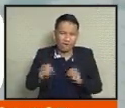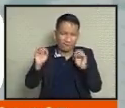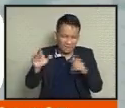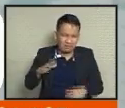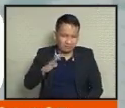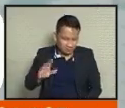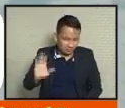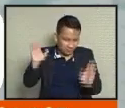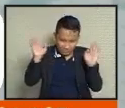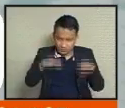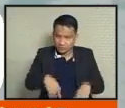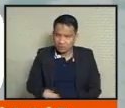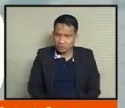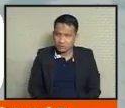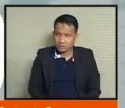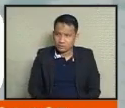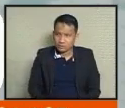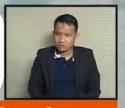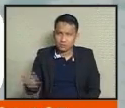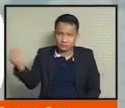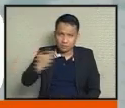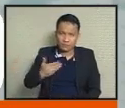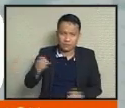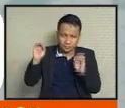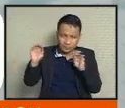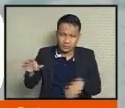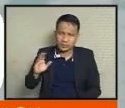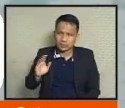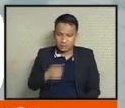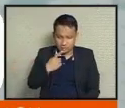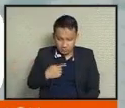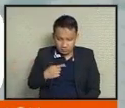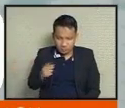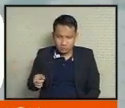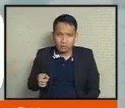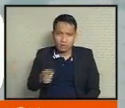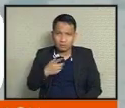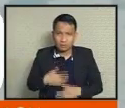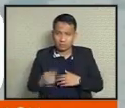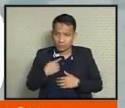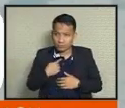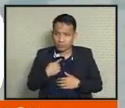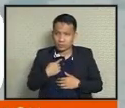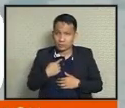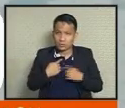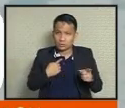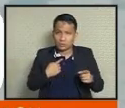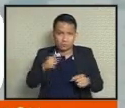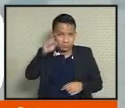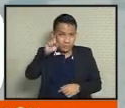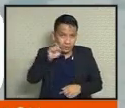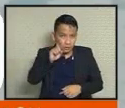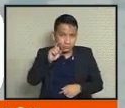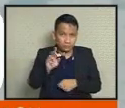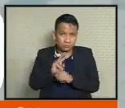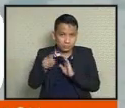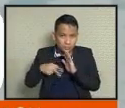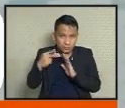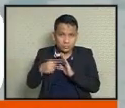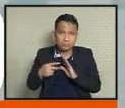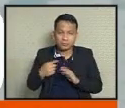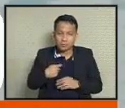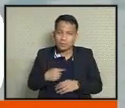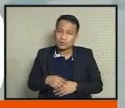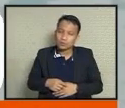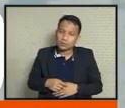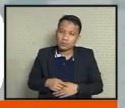Kung ilalaki niya yung physical appearance. Pero po yung sinabi niya na nagpalaglag daw po ako, pati may scandal po ako. Tapos yung